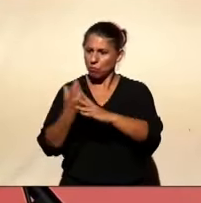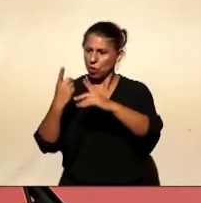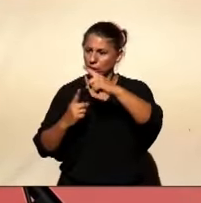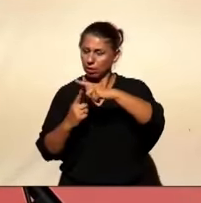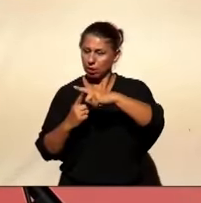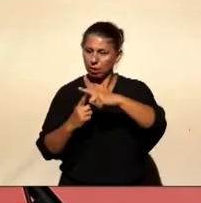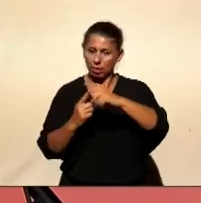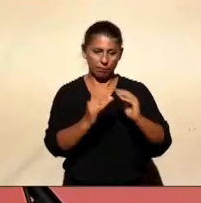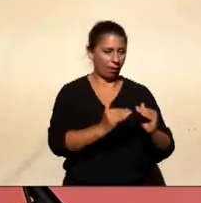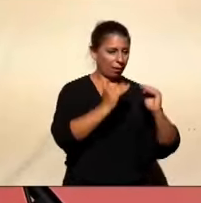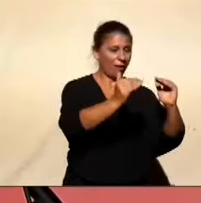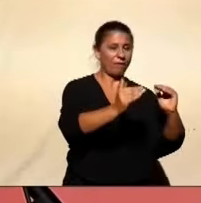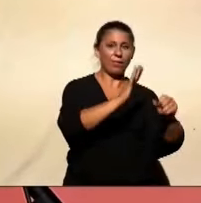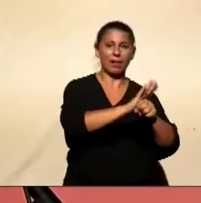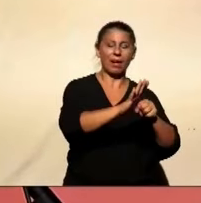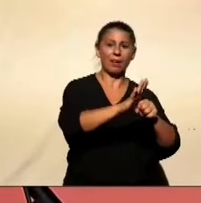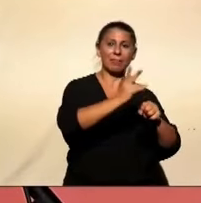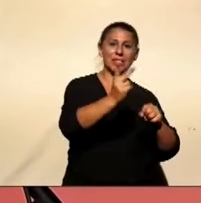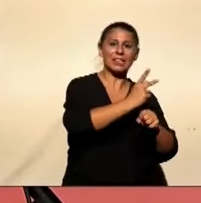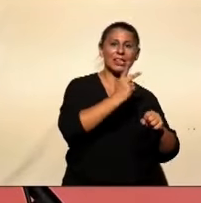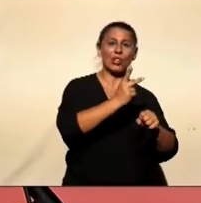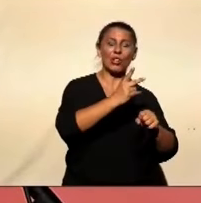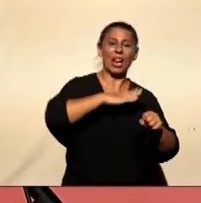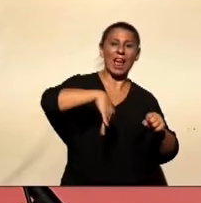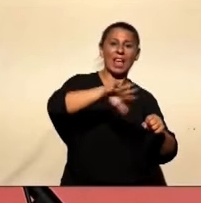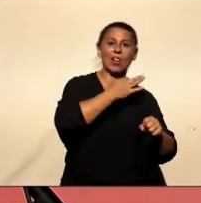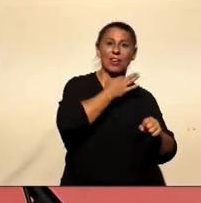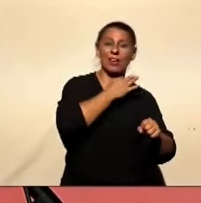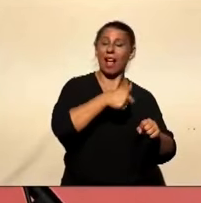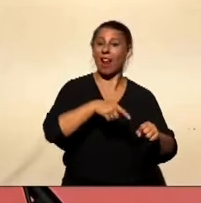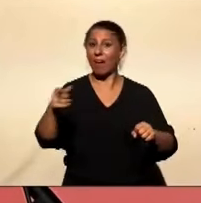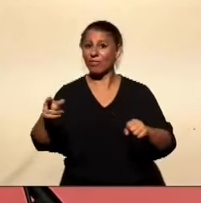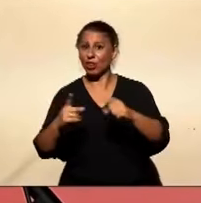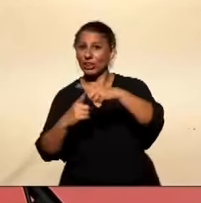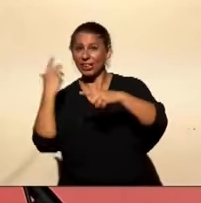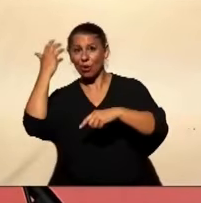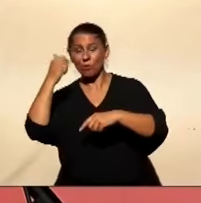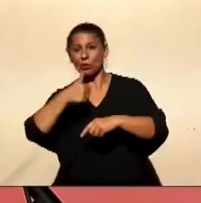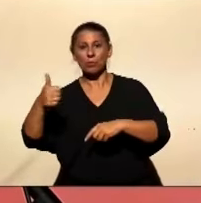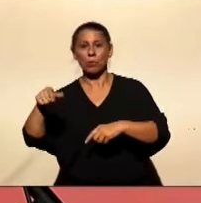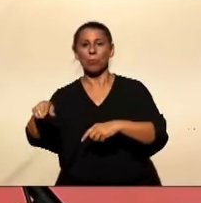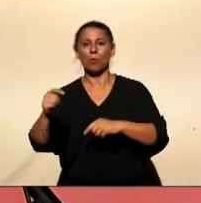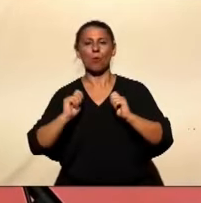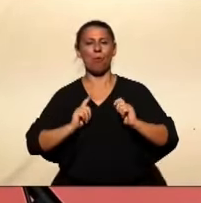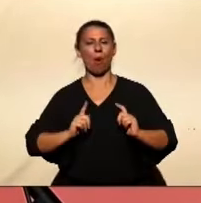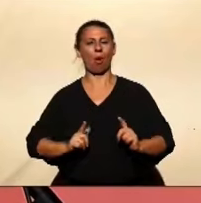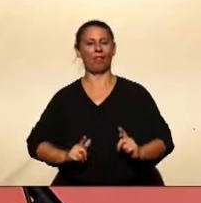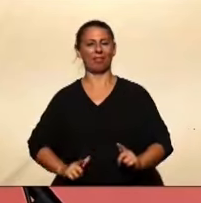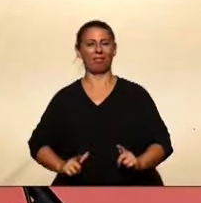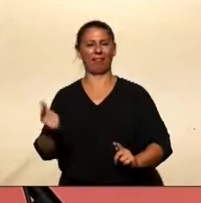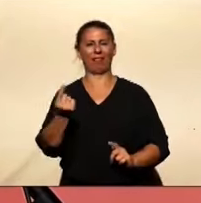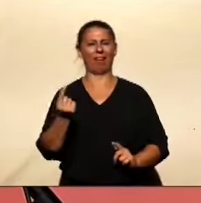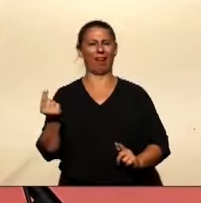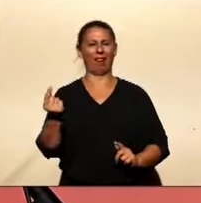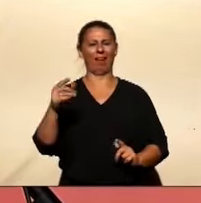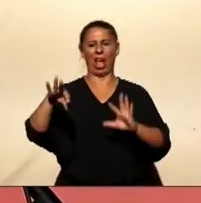κάλυψης των κοινωνικών, των λαϊκών αναγκών, αλλά αποτελεί ακόμα πολυτέλεια για λίγους